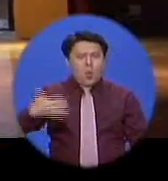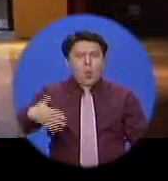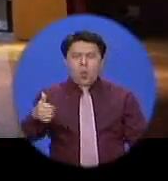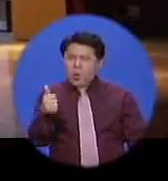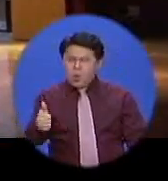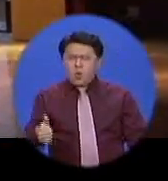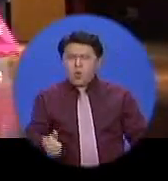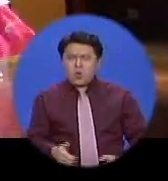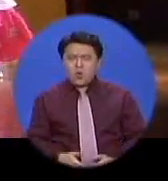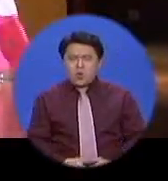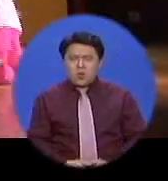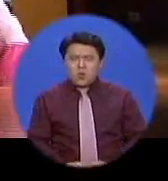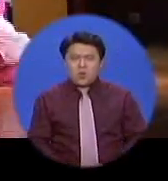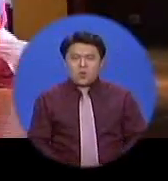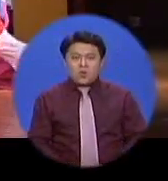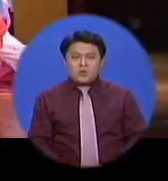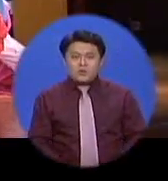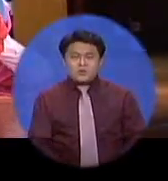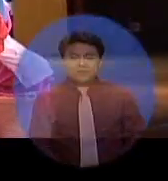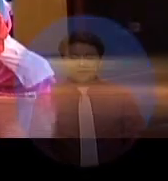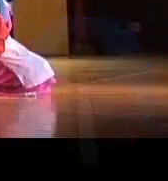대단한데요.